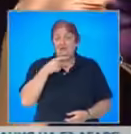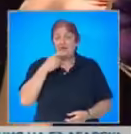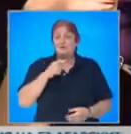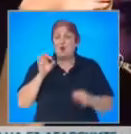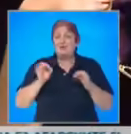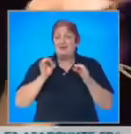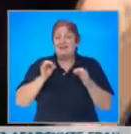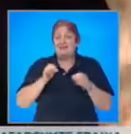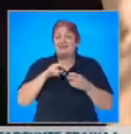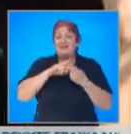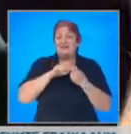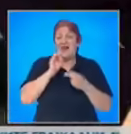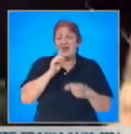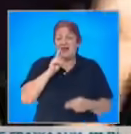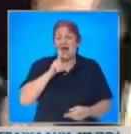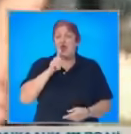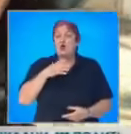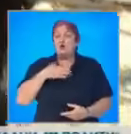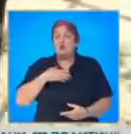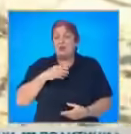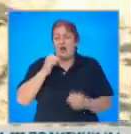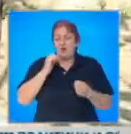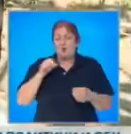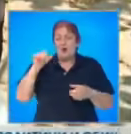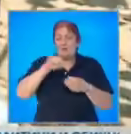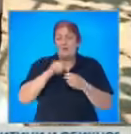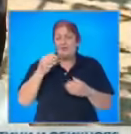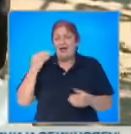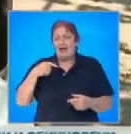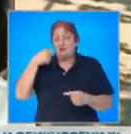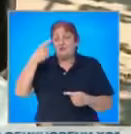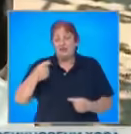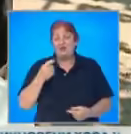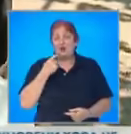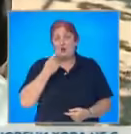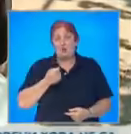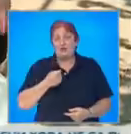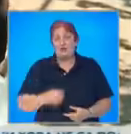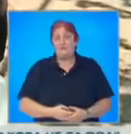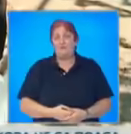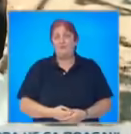Според специалистите на ВИК, Червен ще има нормално водоподаване най-рано от следващата година.